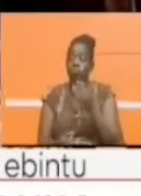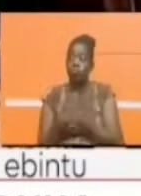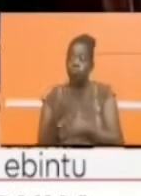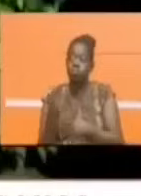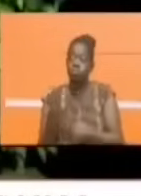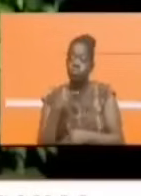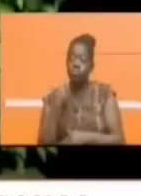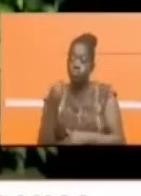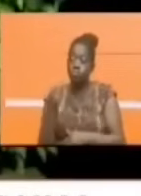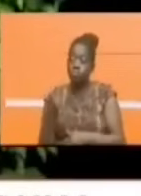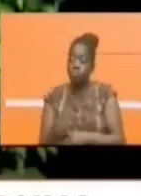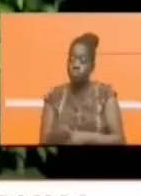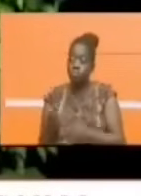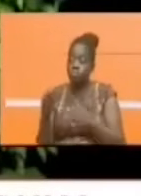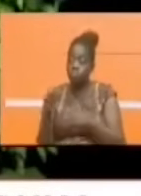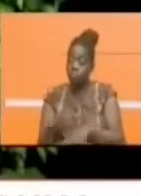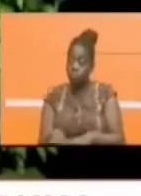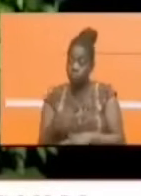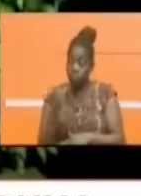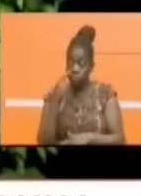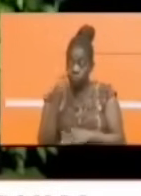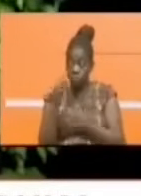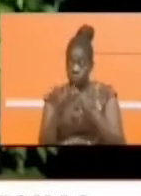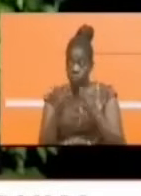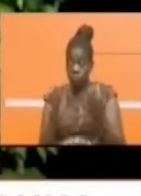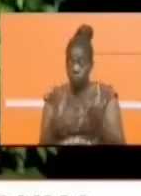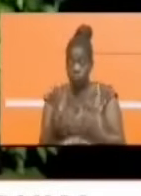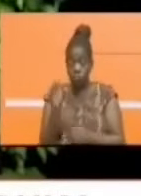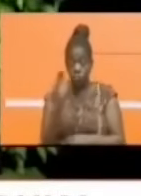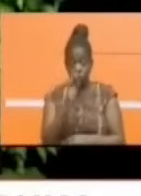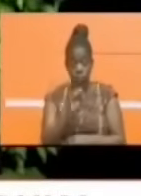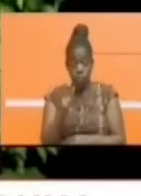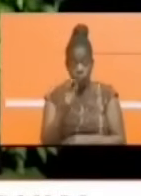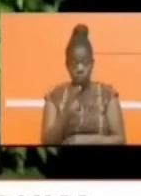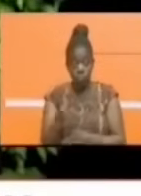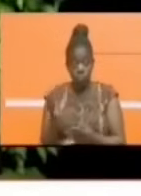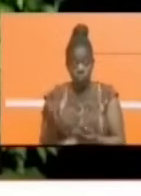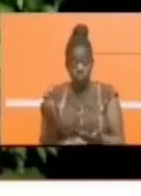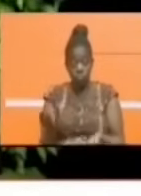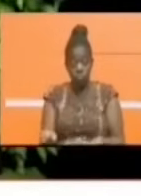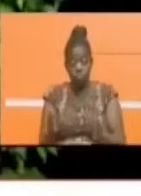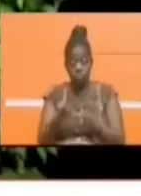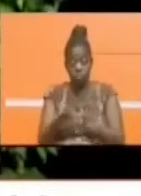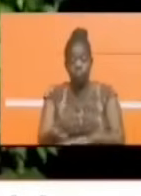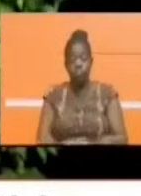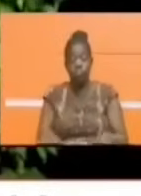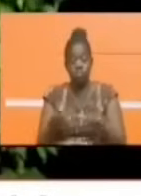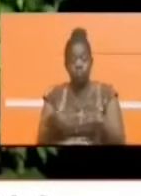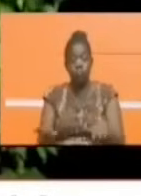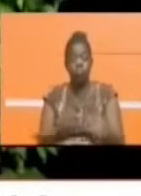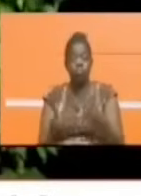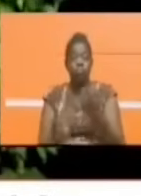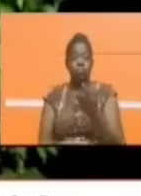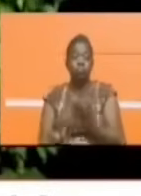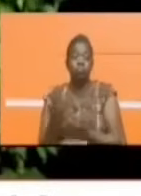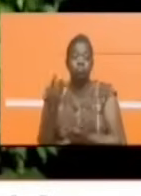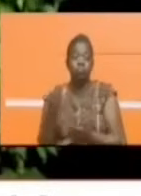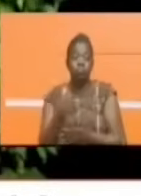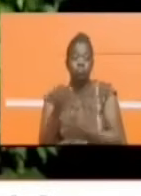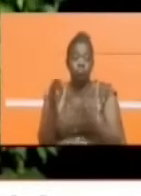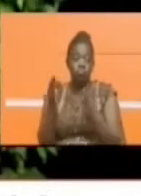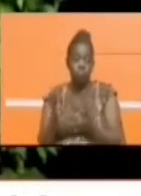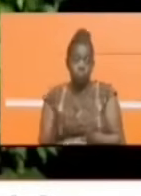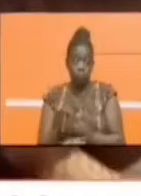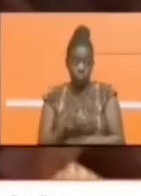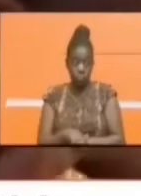kisage gw'ofudde. Ne ntuuka ku nnyumba nga bagisimyemu ekituli nga obugaali baabwokezza n'ebintu ebirala bikoze